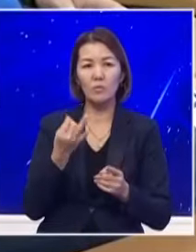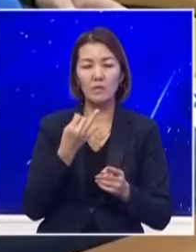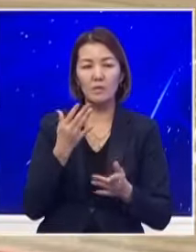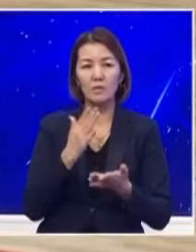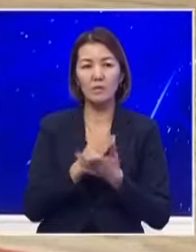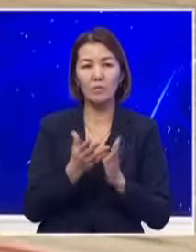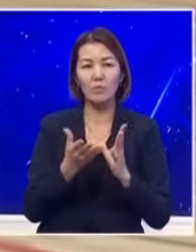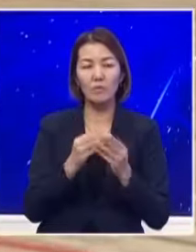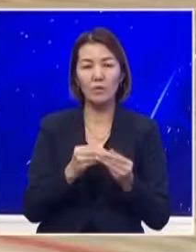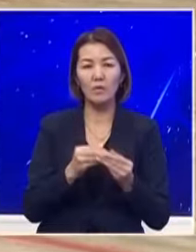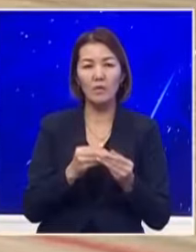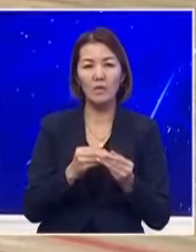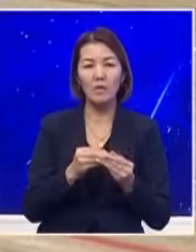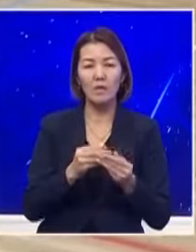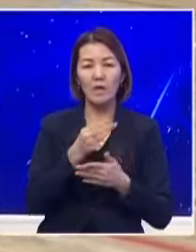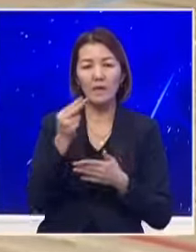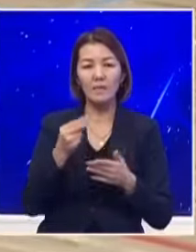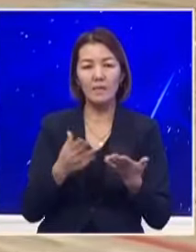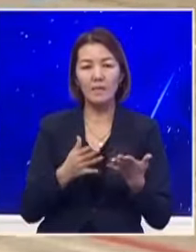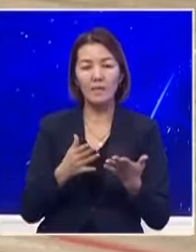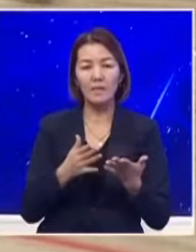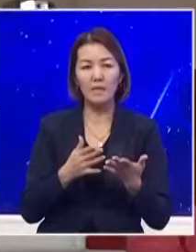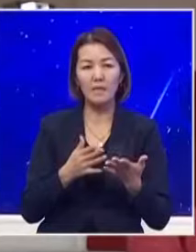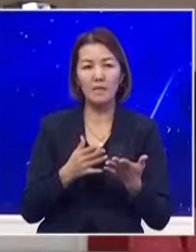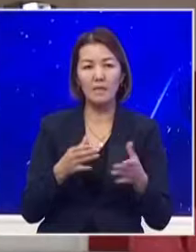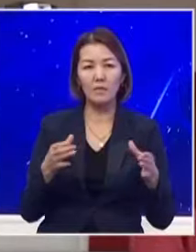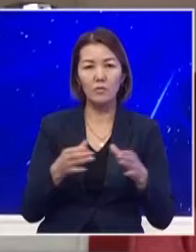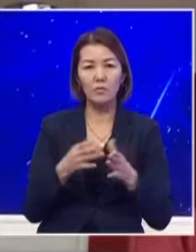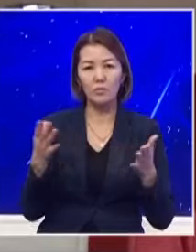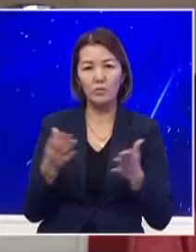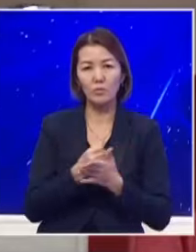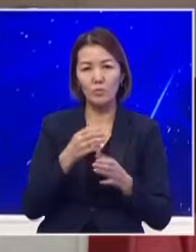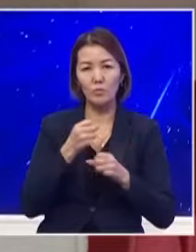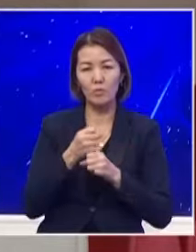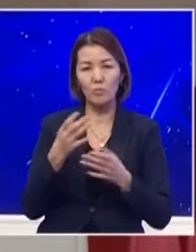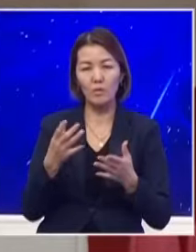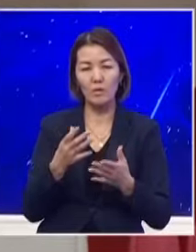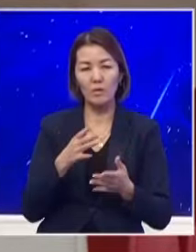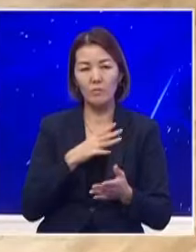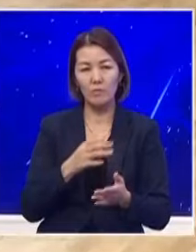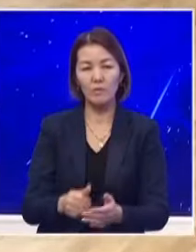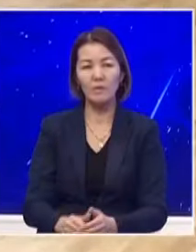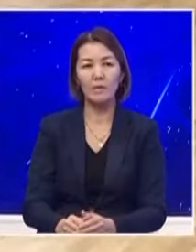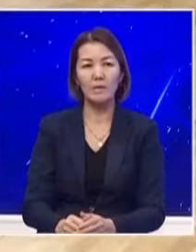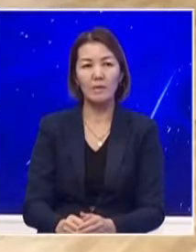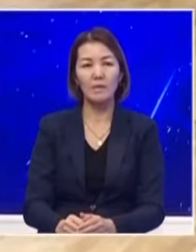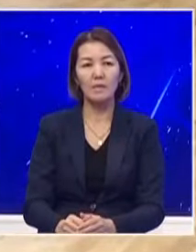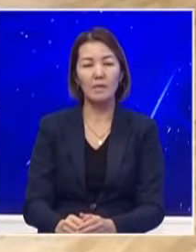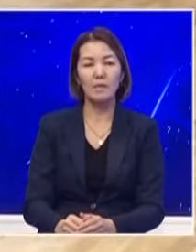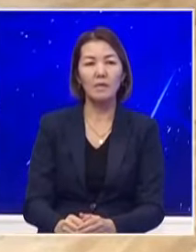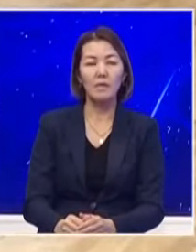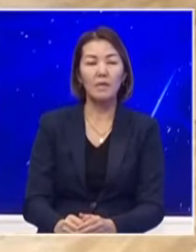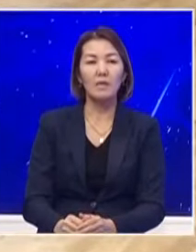Нәтижесінде астаналық тілшілер жеңіске жетіп, Бейсен Құранбек атындағы турнирдің кубогын иеленді.